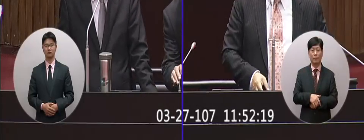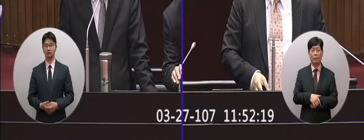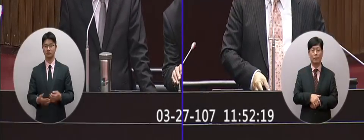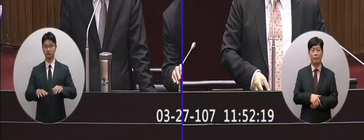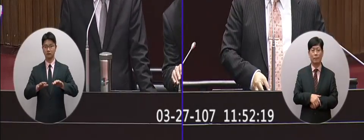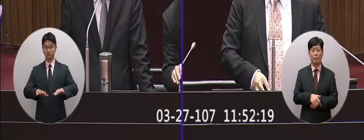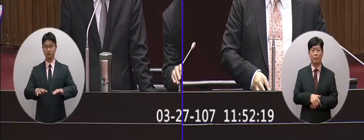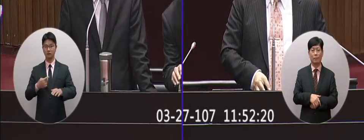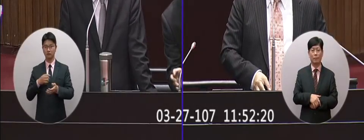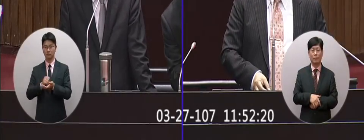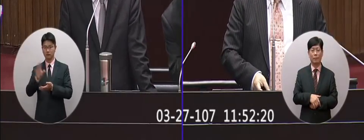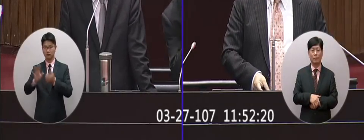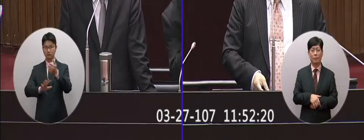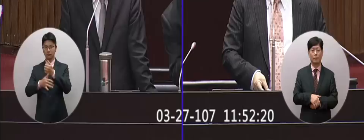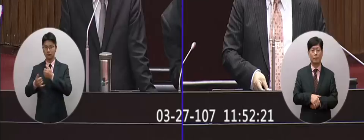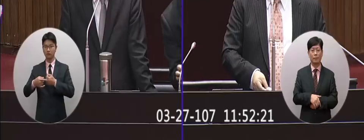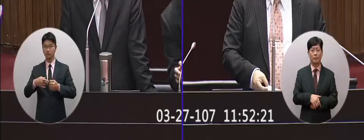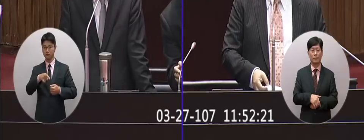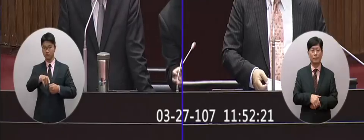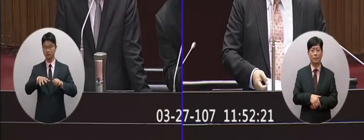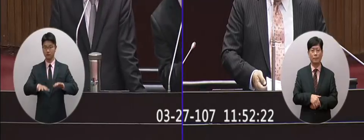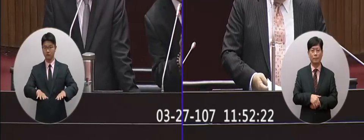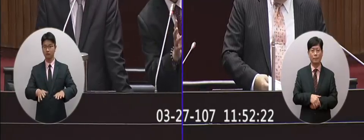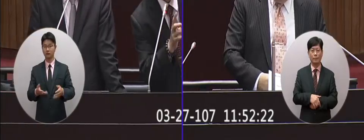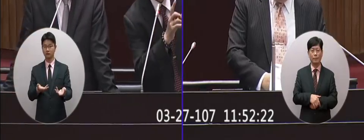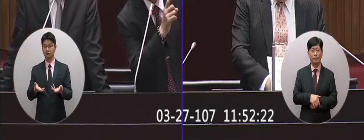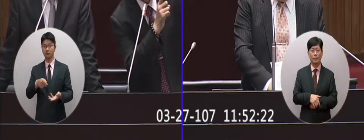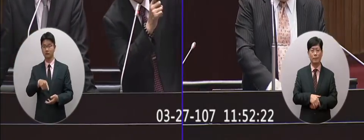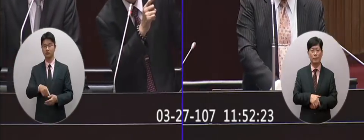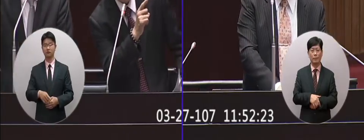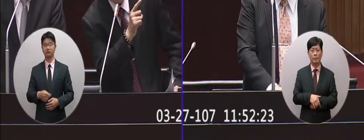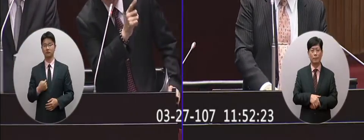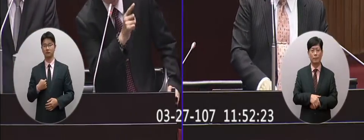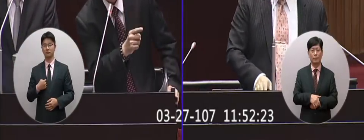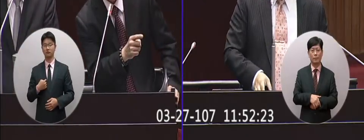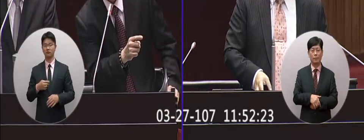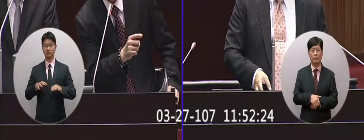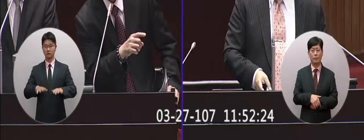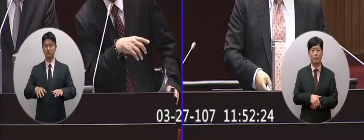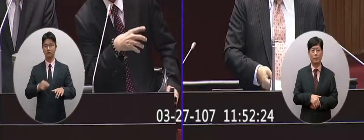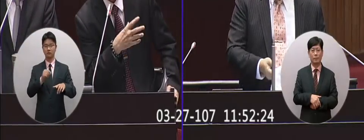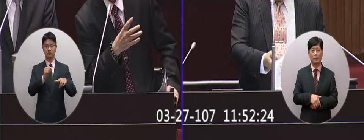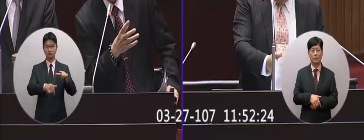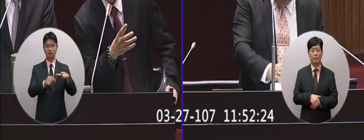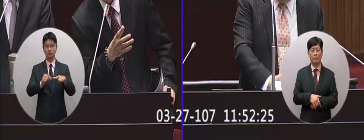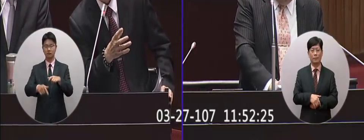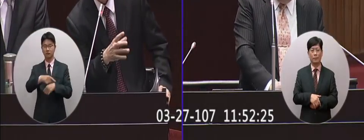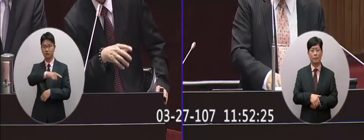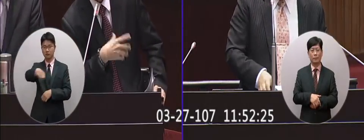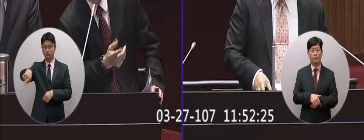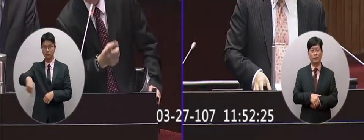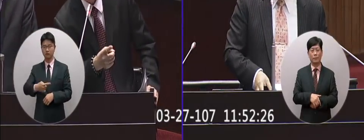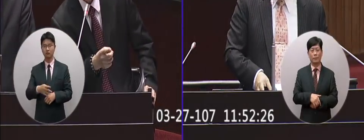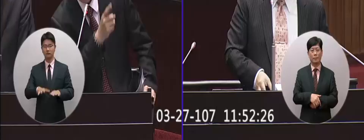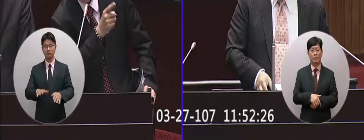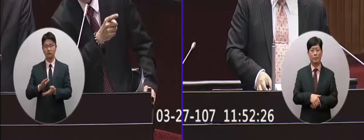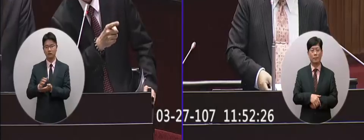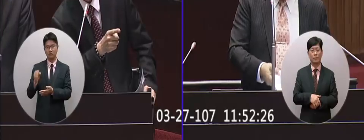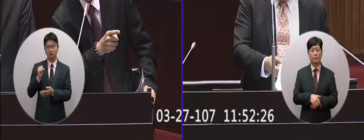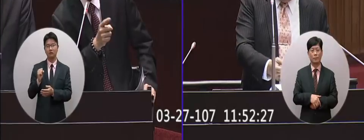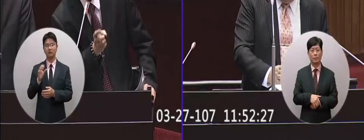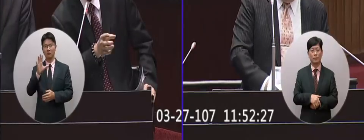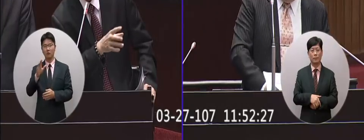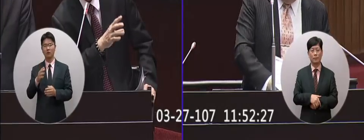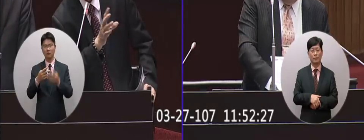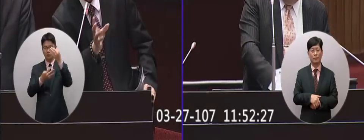现在我跟委员报告，这个案子现在呢，这些我们的这些业者也一直很有压力，时间